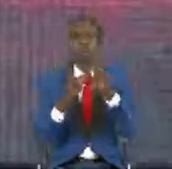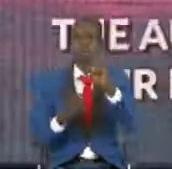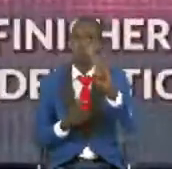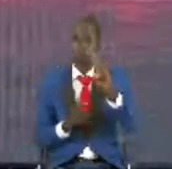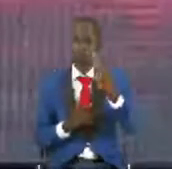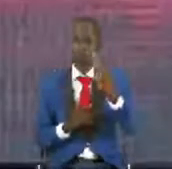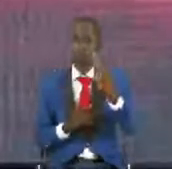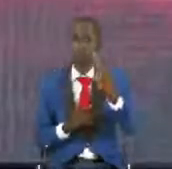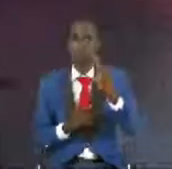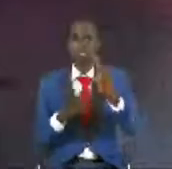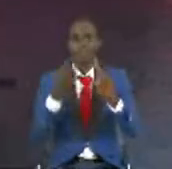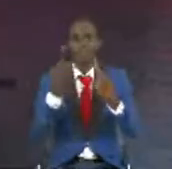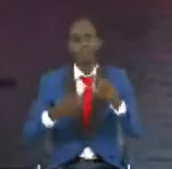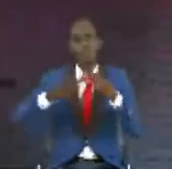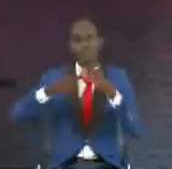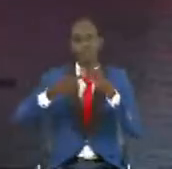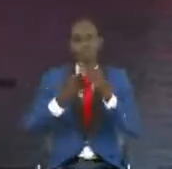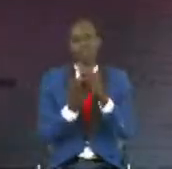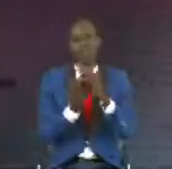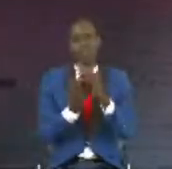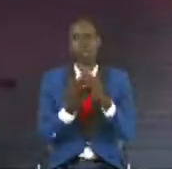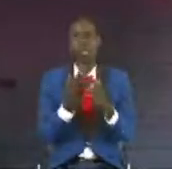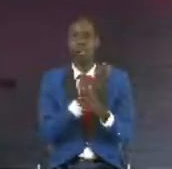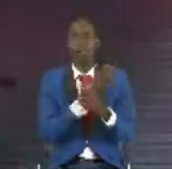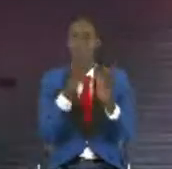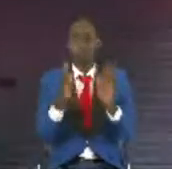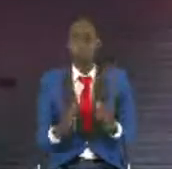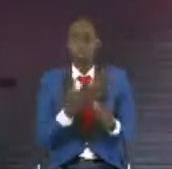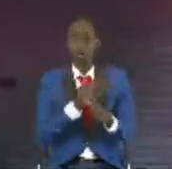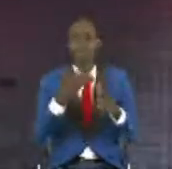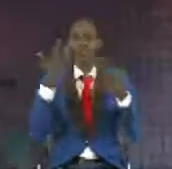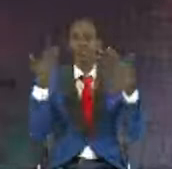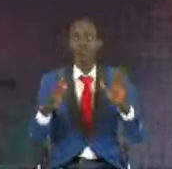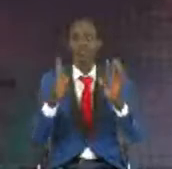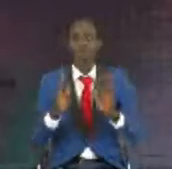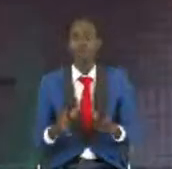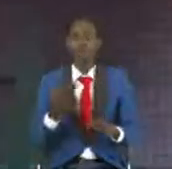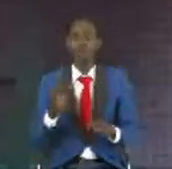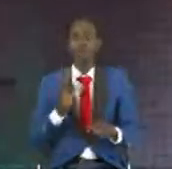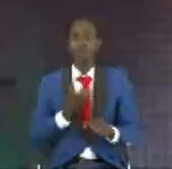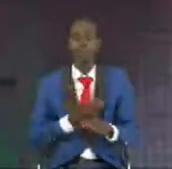l'auteur et le consommateur de notre rédemption inestimable.